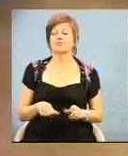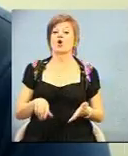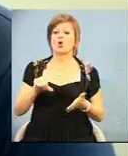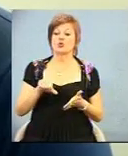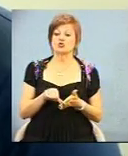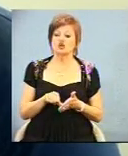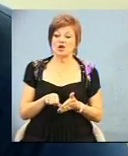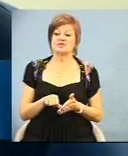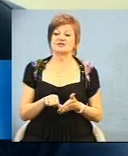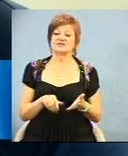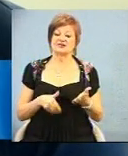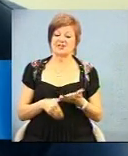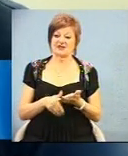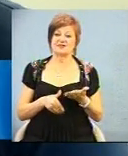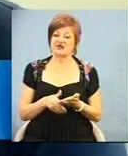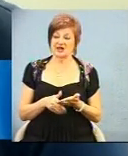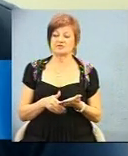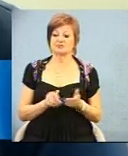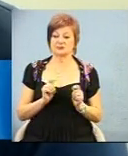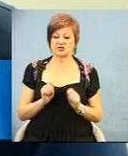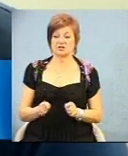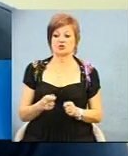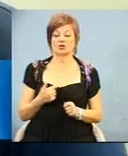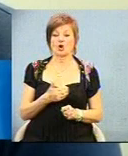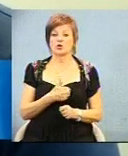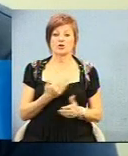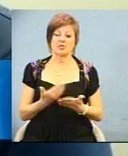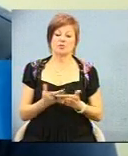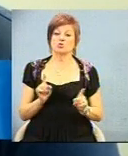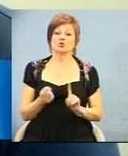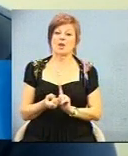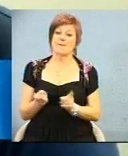софінансування. Якщо ми хочемо щось поміняти, ми повинні